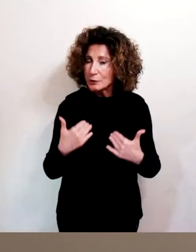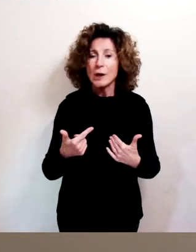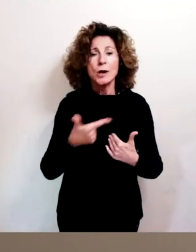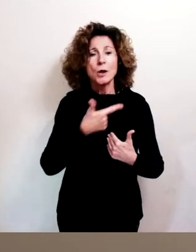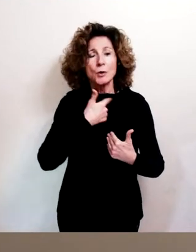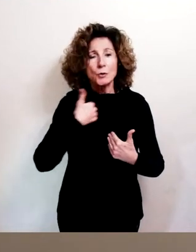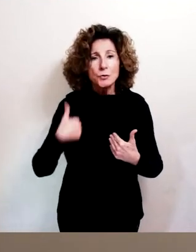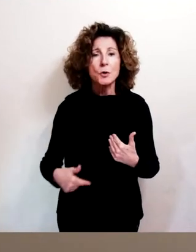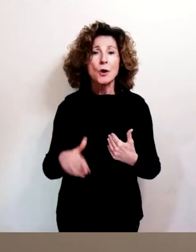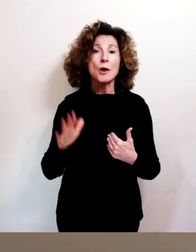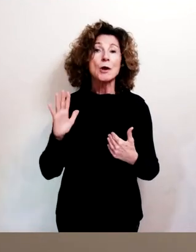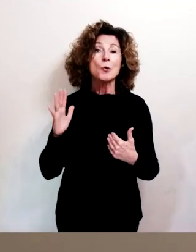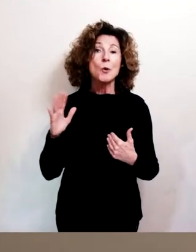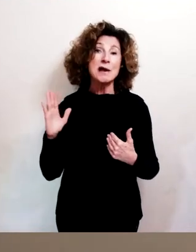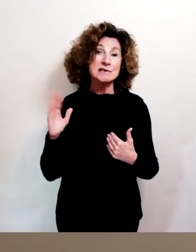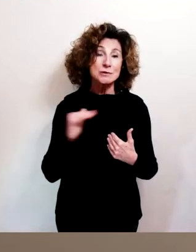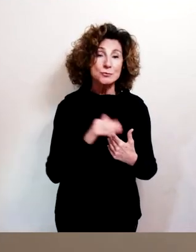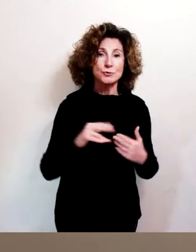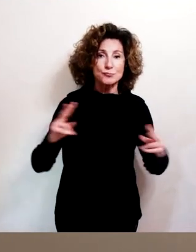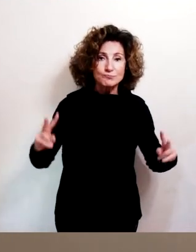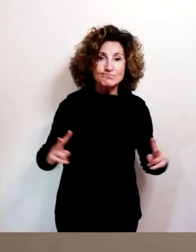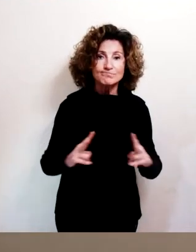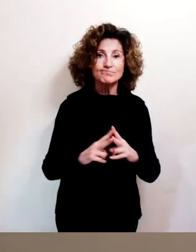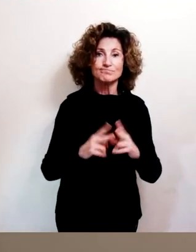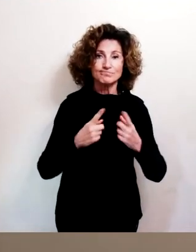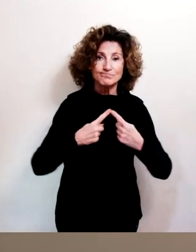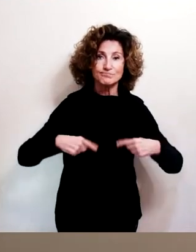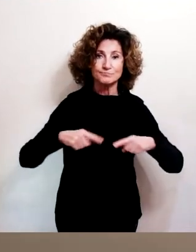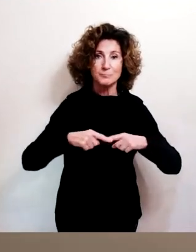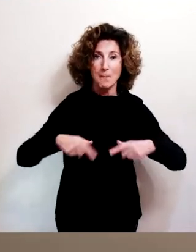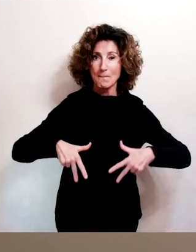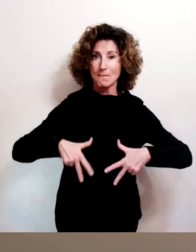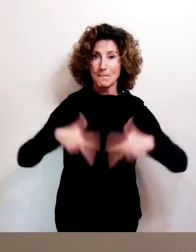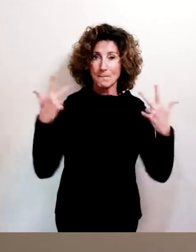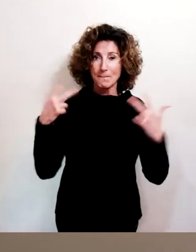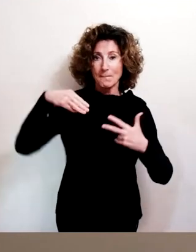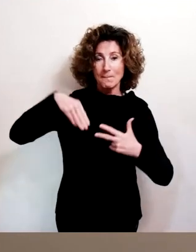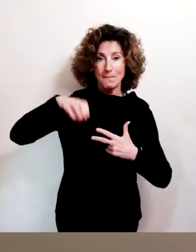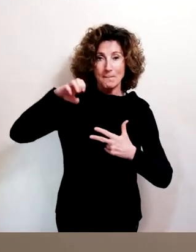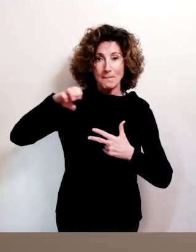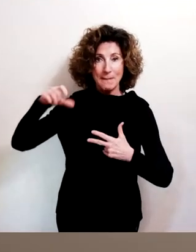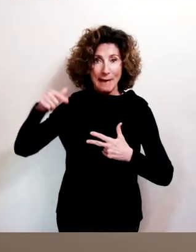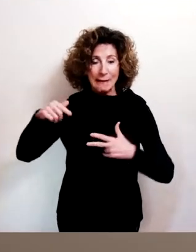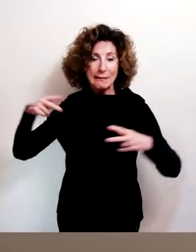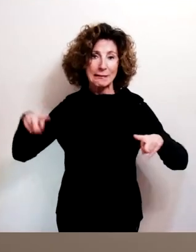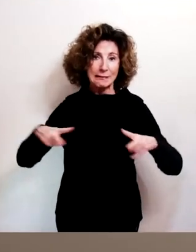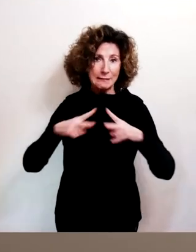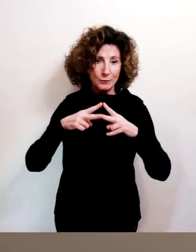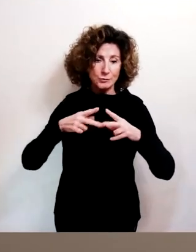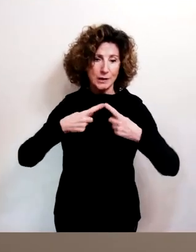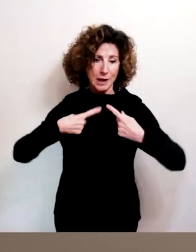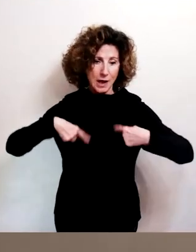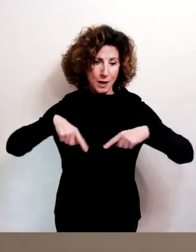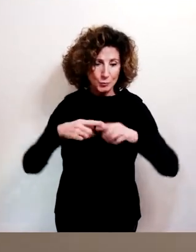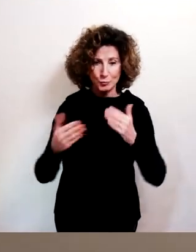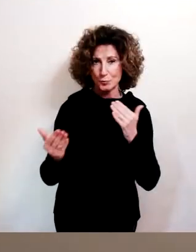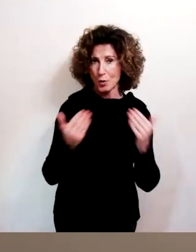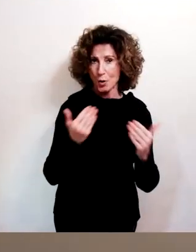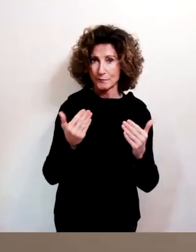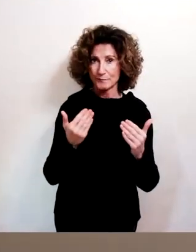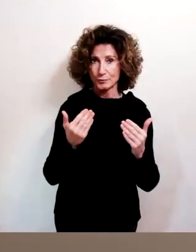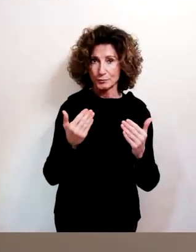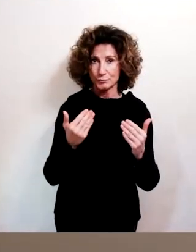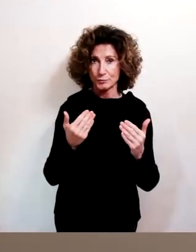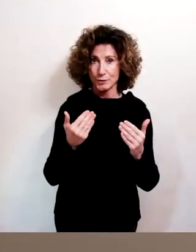e facciamo riunioni quasi tutti i giorni summit si incontriamo facciamo riunioni e ci confrontiamo